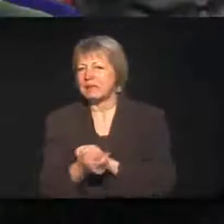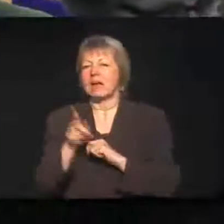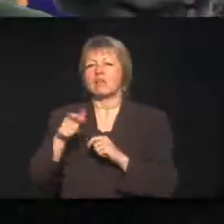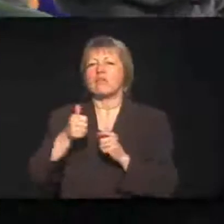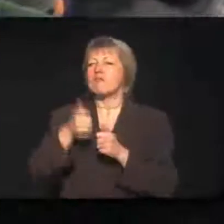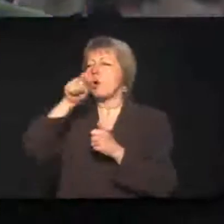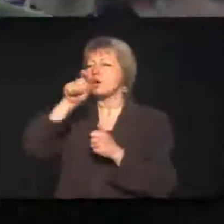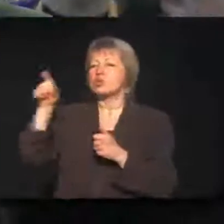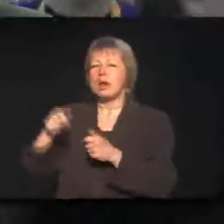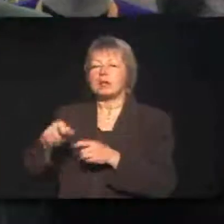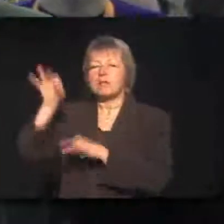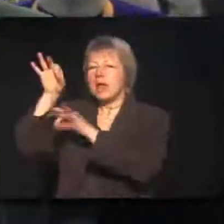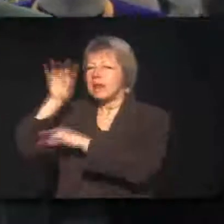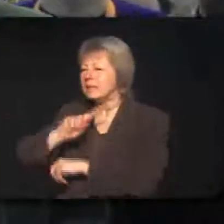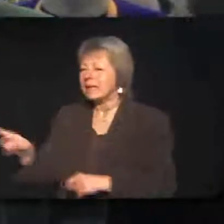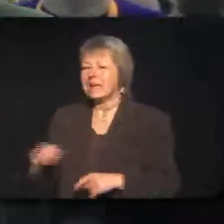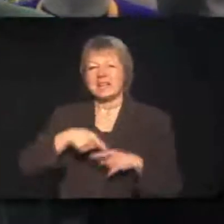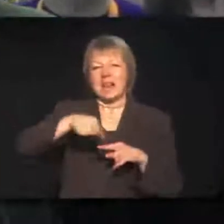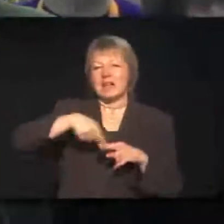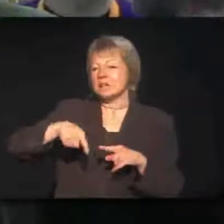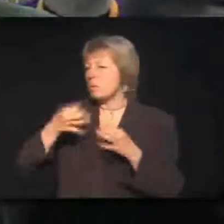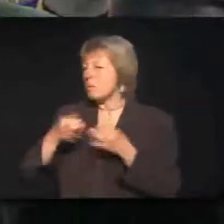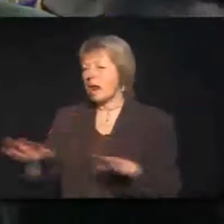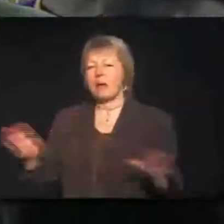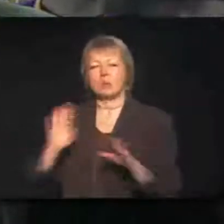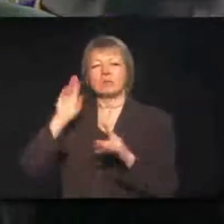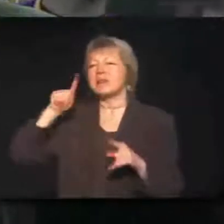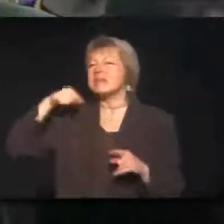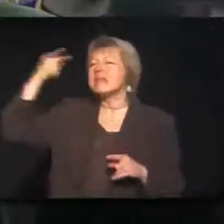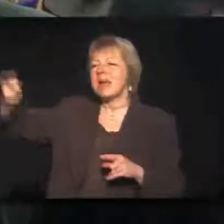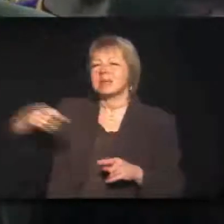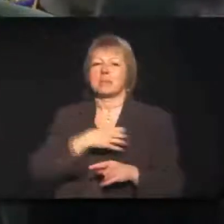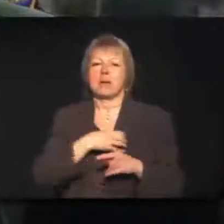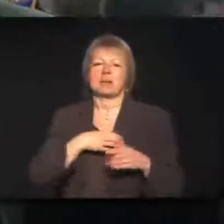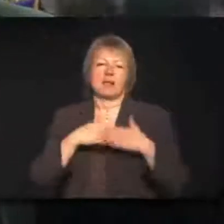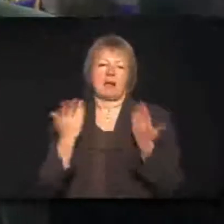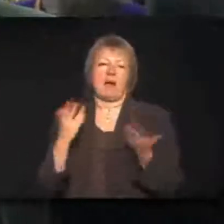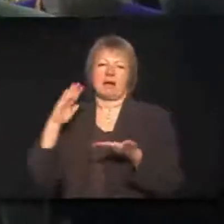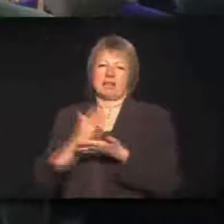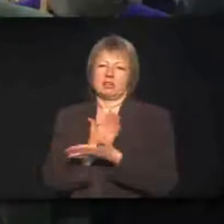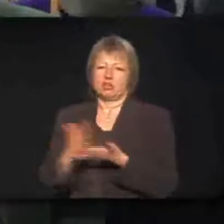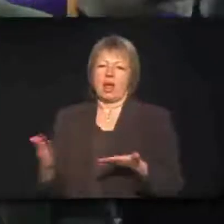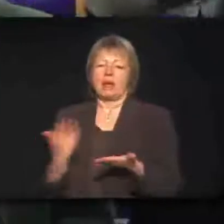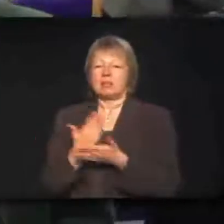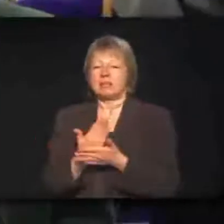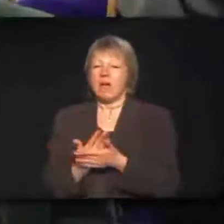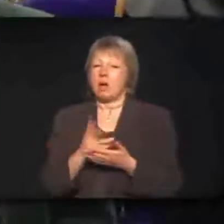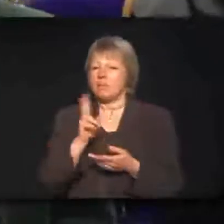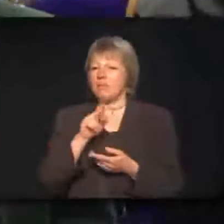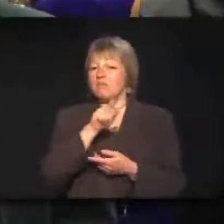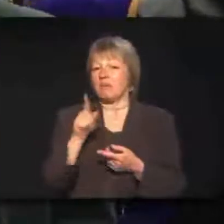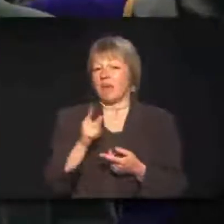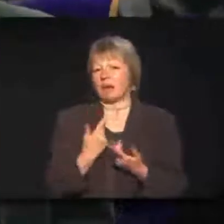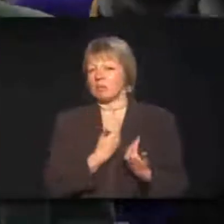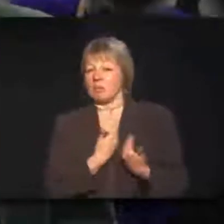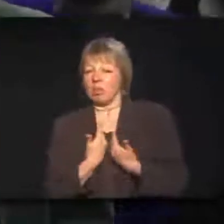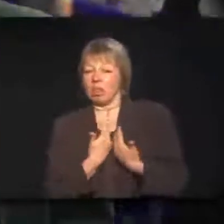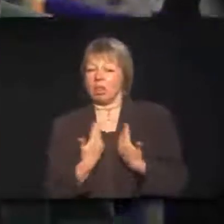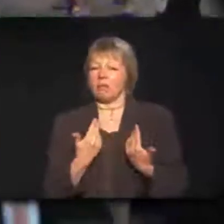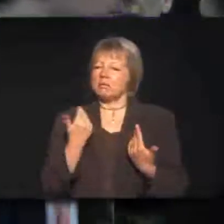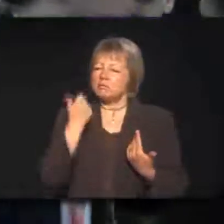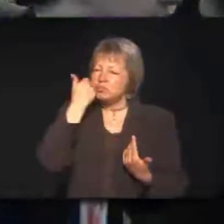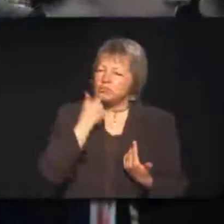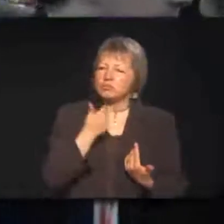und sie muss auch keine Delegationen haben das entscheiden wir erst noch beim nächsten Parteitag und deswegen möchte ich an die Skeptiker appellieren gebt euch einen Ruck